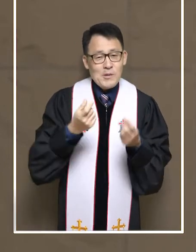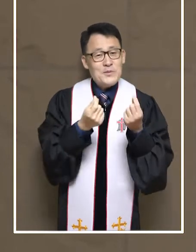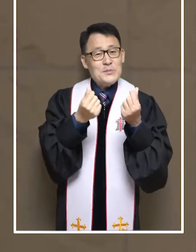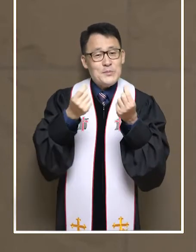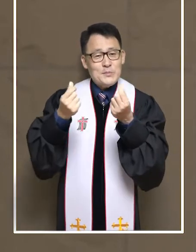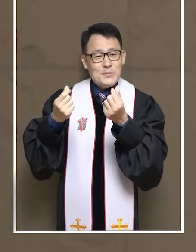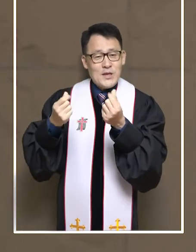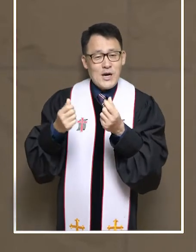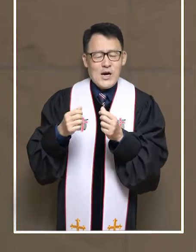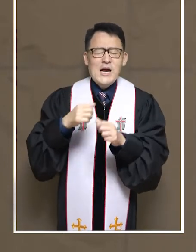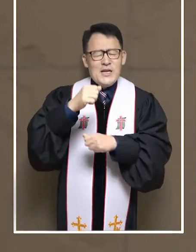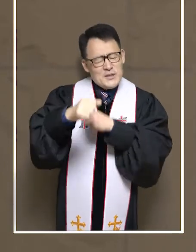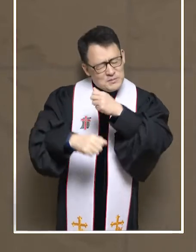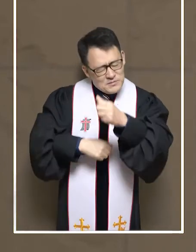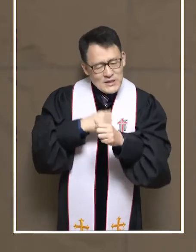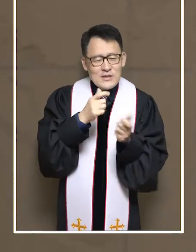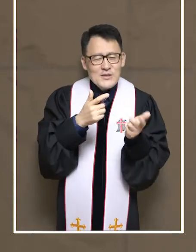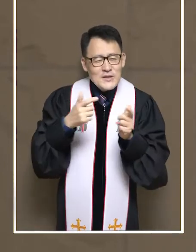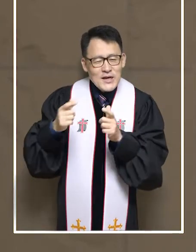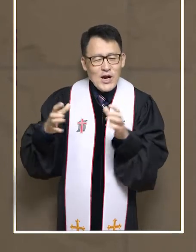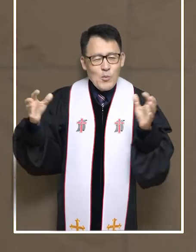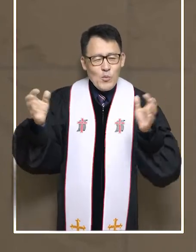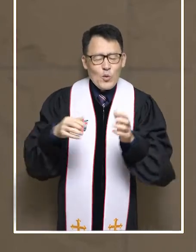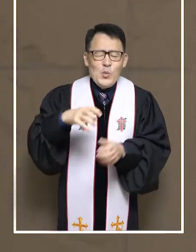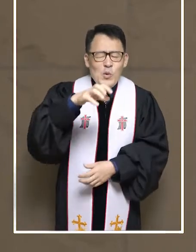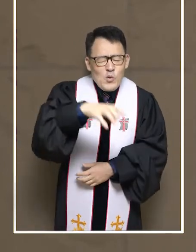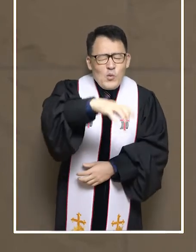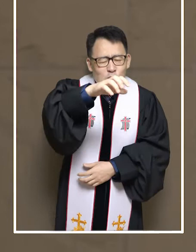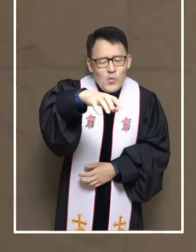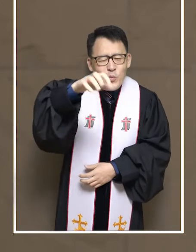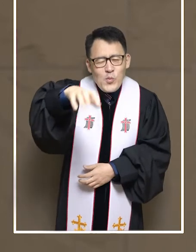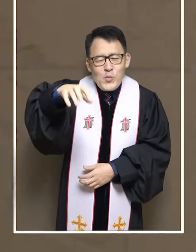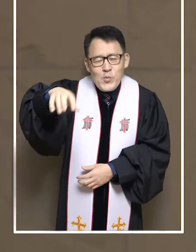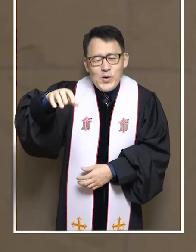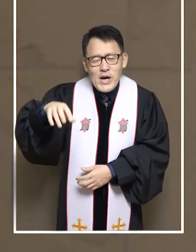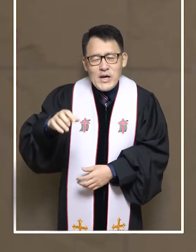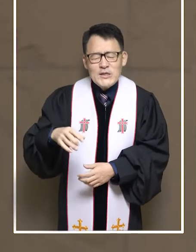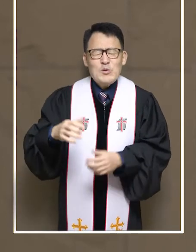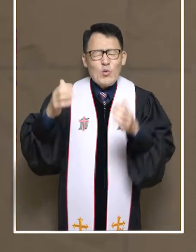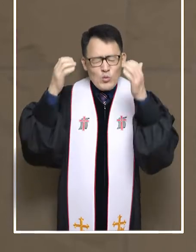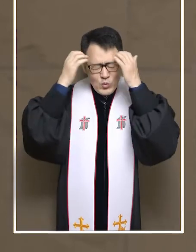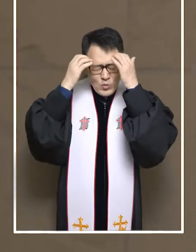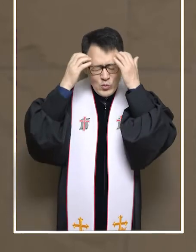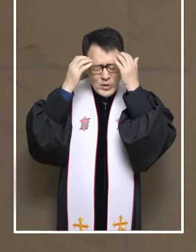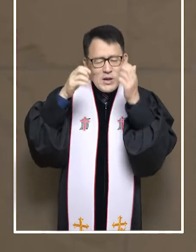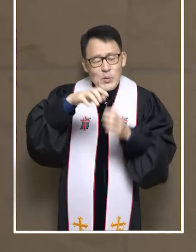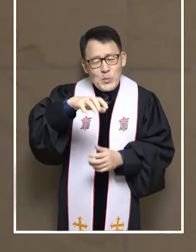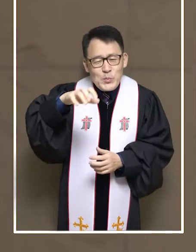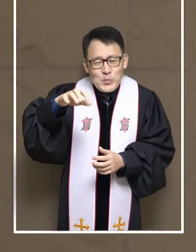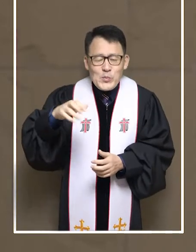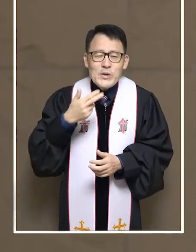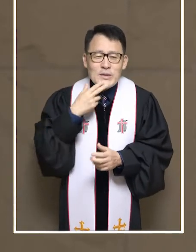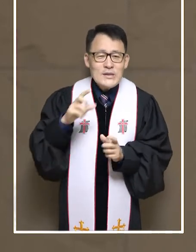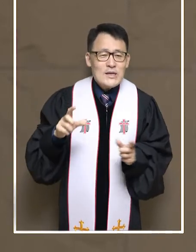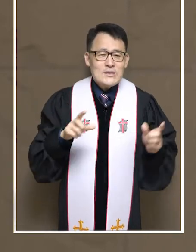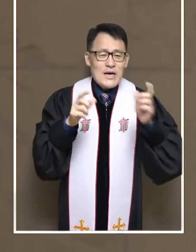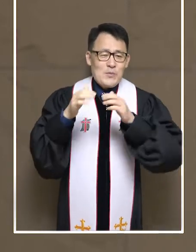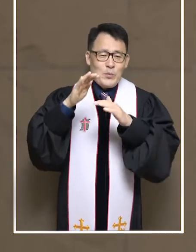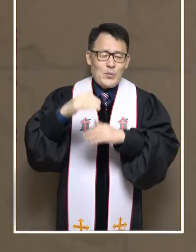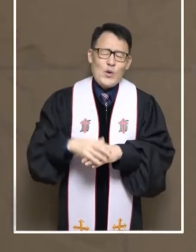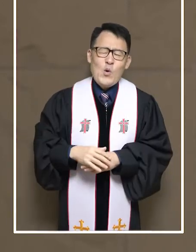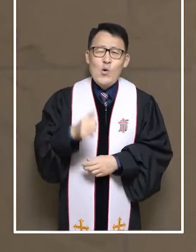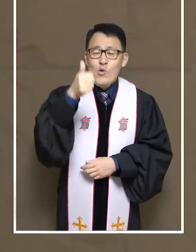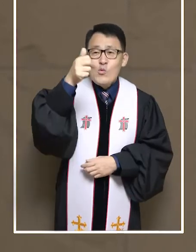비슷해요. 짐승을 몰고 이리저리 다니면서 땅도 없는 곳에서 구박도 당하고 어려운